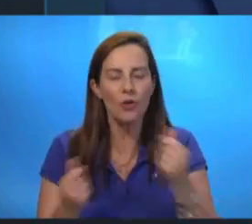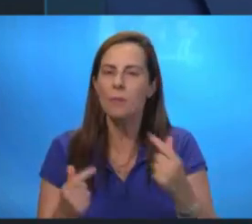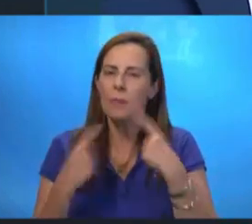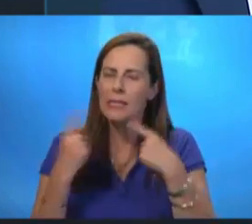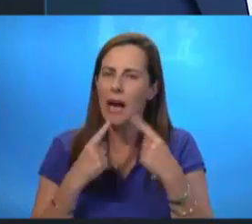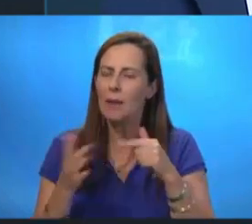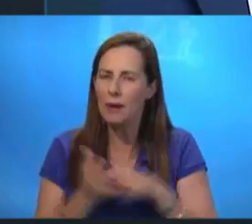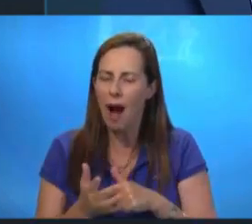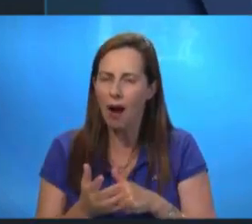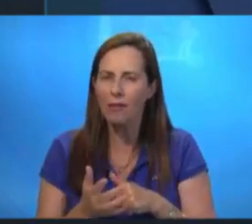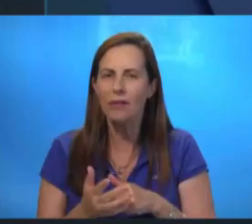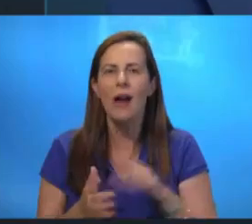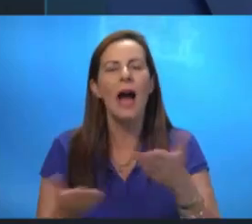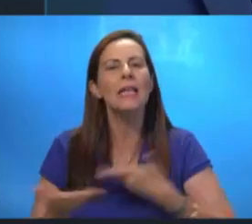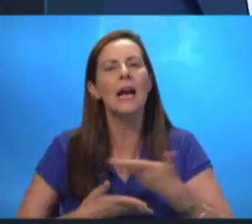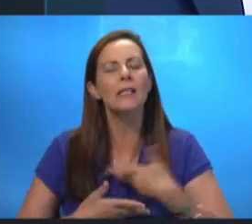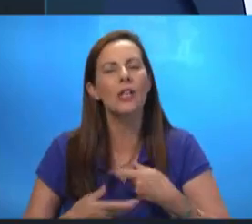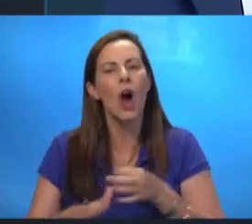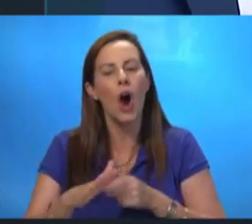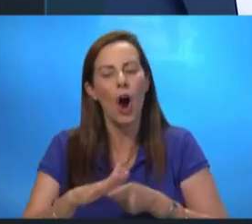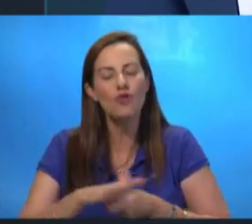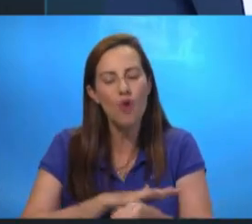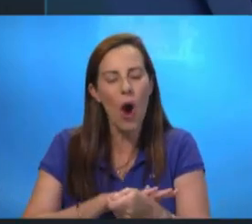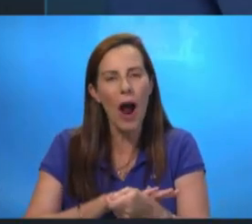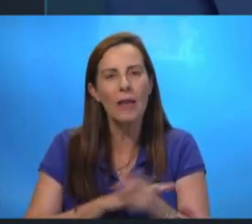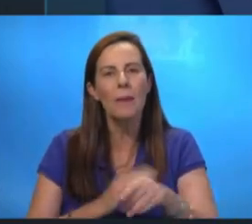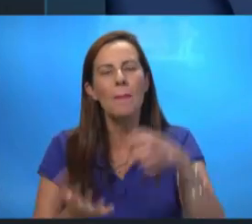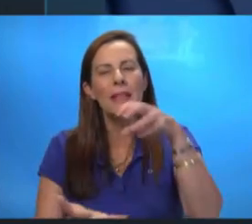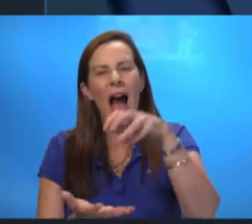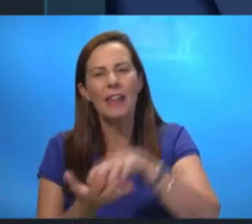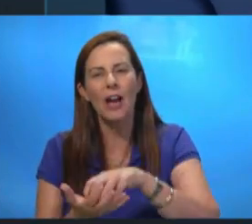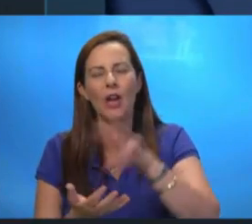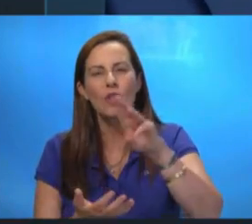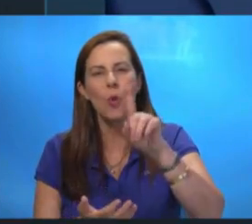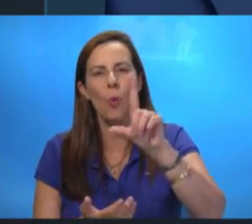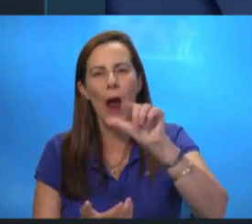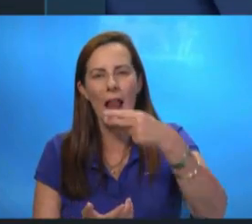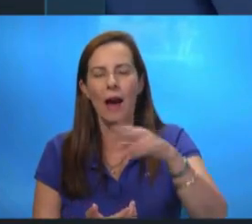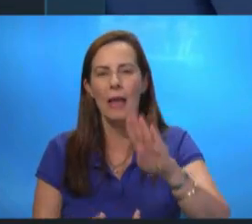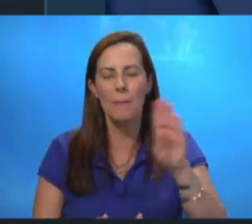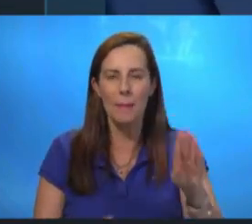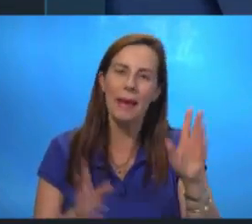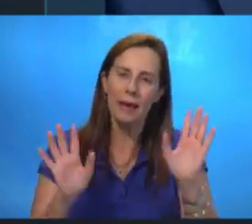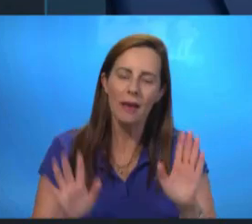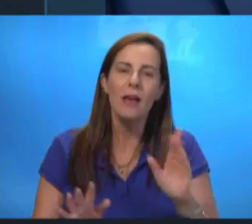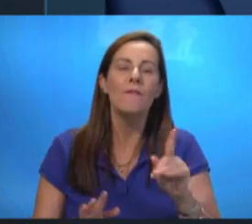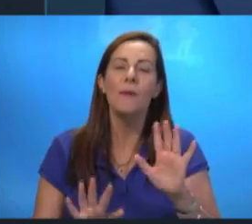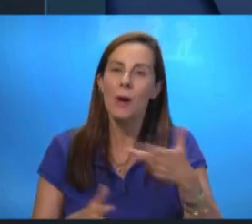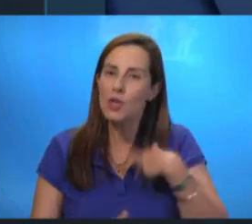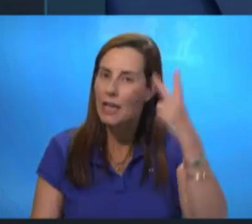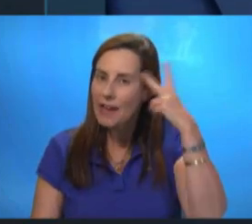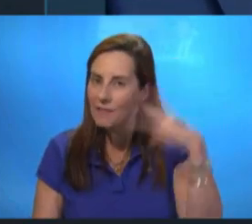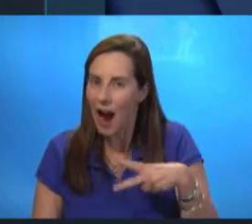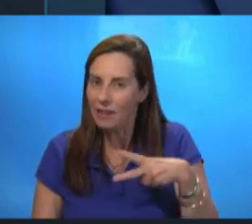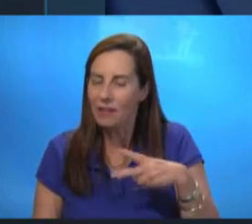כזו או אחרת על יחסי השוחד שהיו בין אתר וואלה ואלוביץ' לנתניהו, לכאורה, ולמיטב הבנתנו,